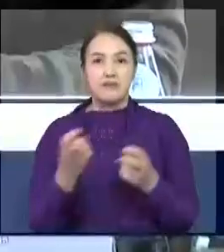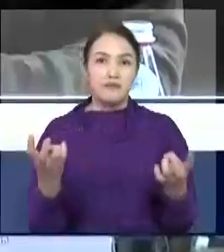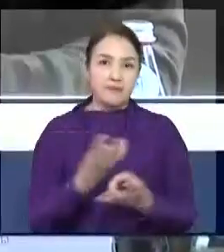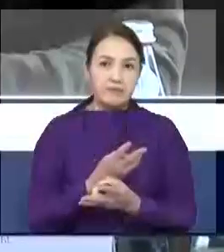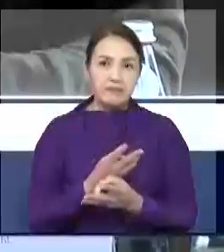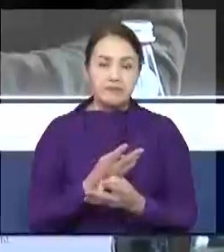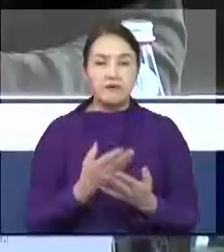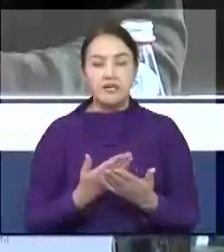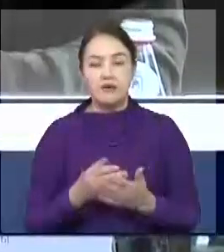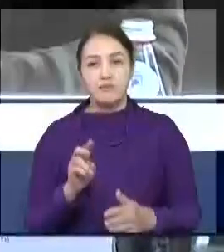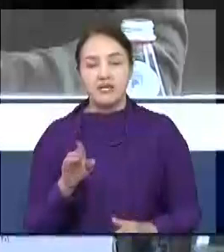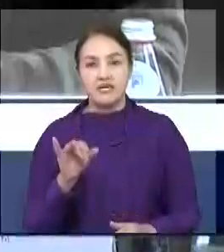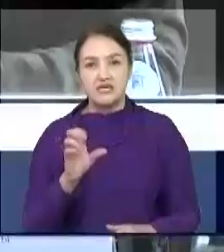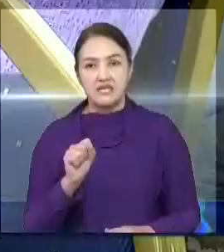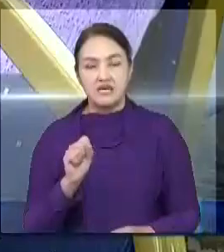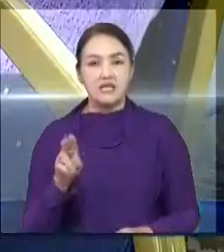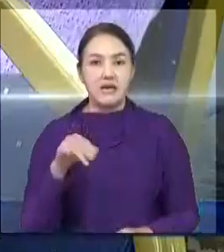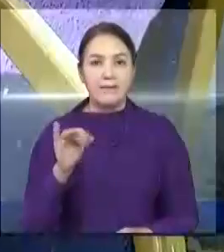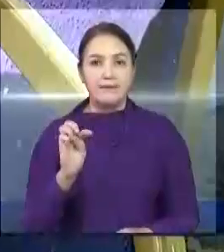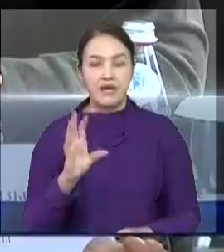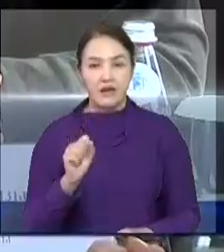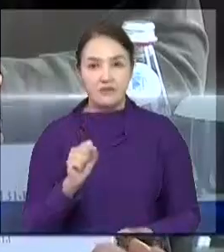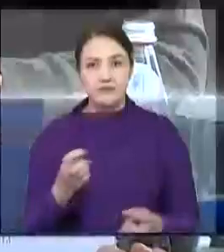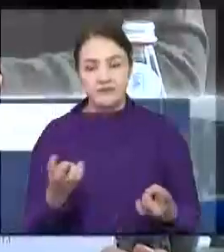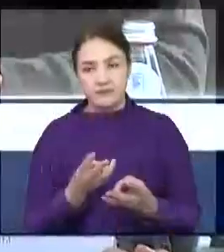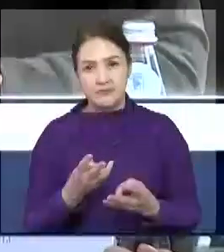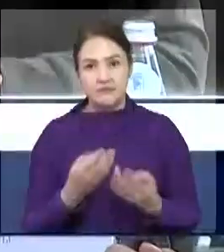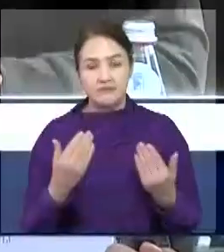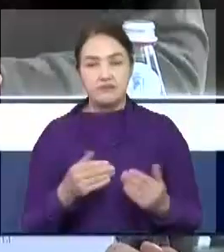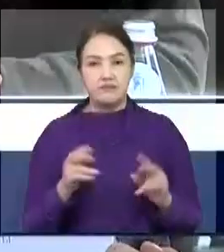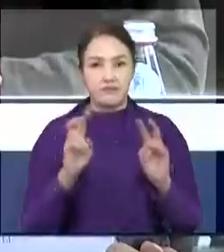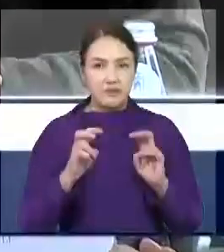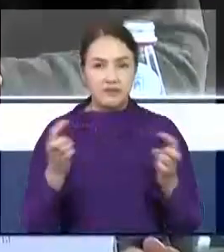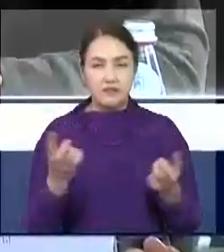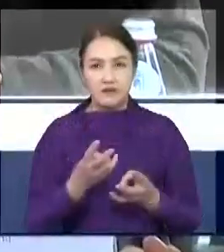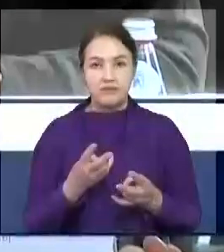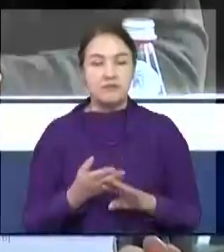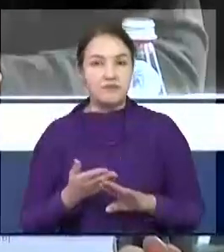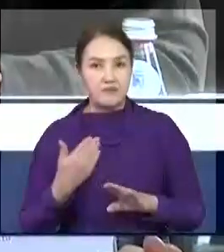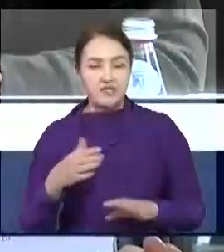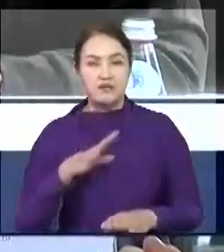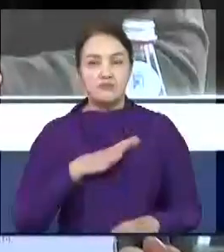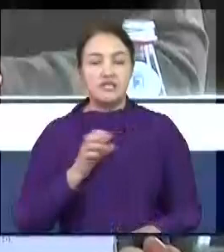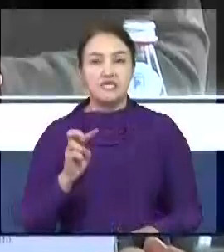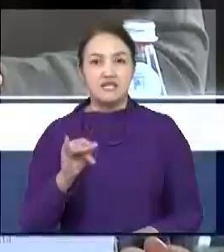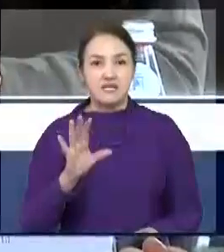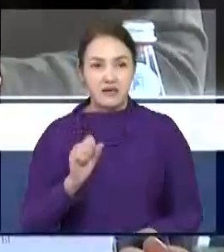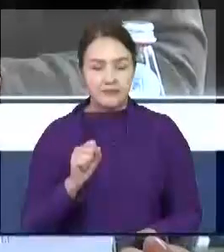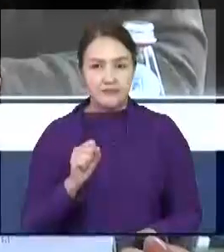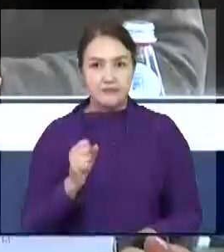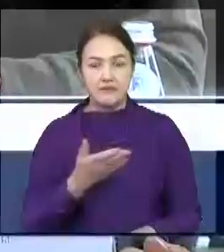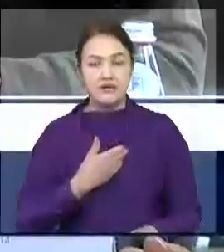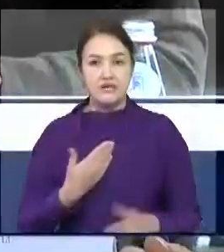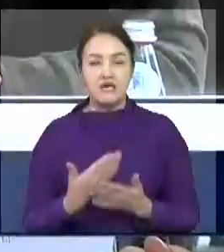Мысалы, плотина керек шығар, дамбы керек шығар. Бүгінгі таңға зерттеу керек. Ал бұған дейінгі болған плотиналар